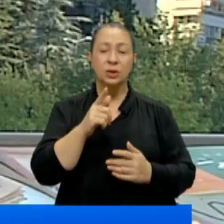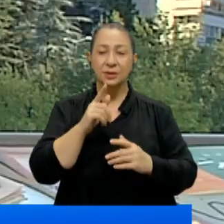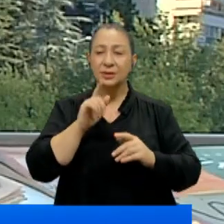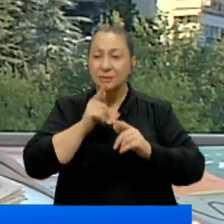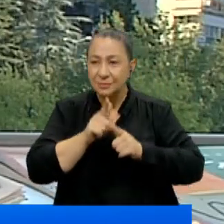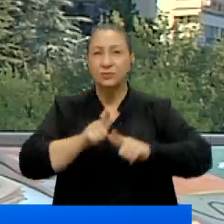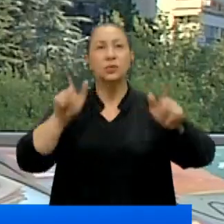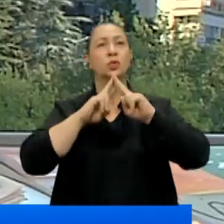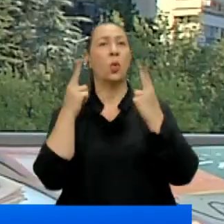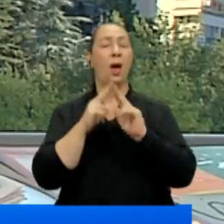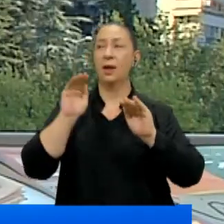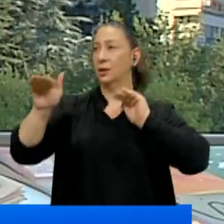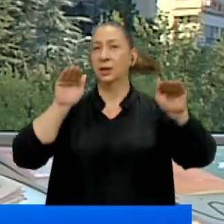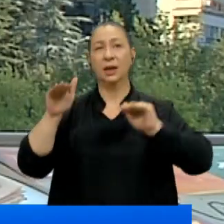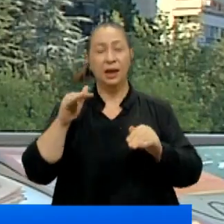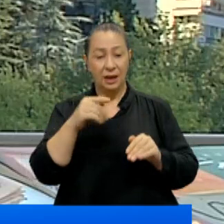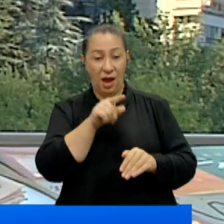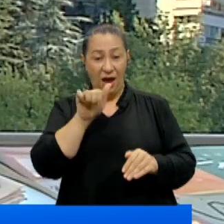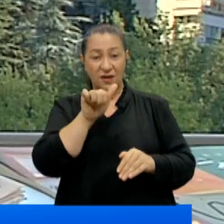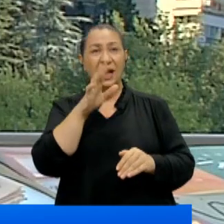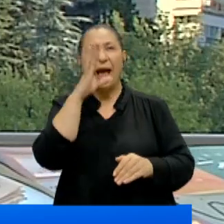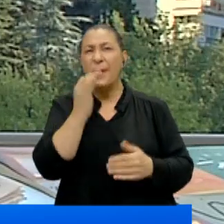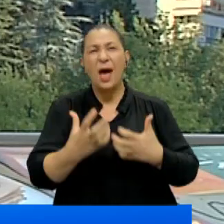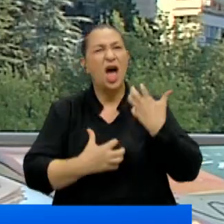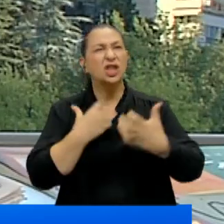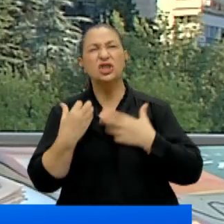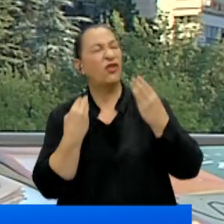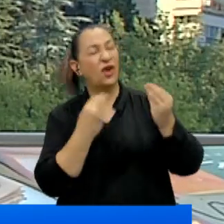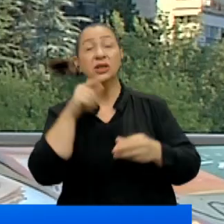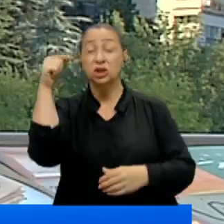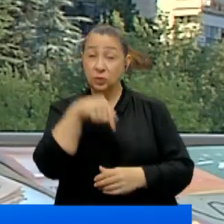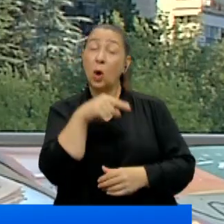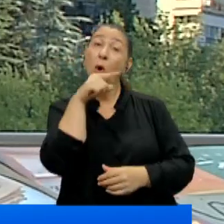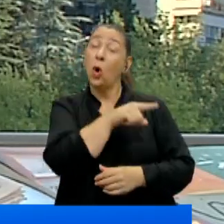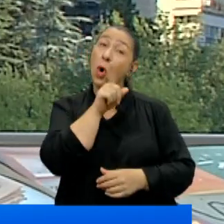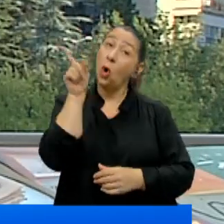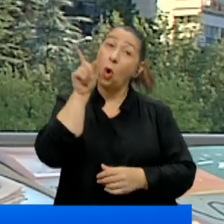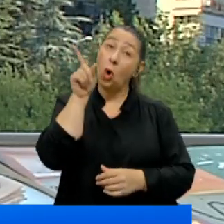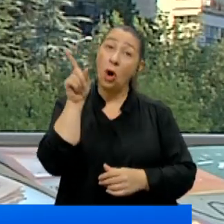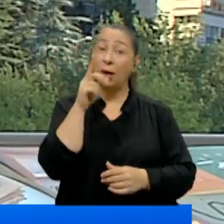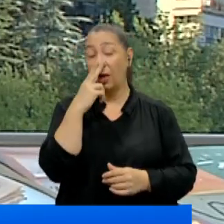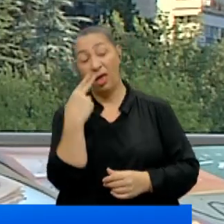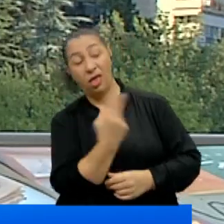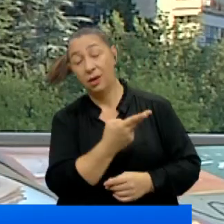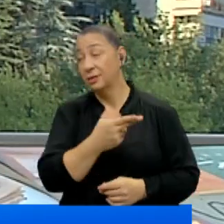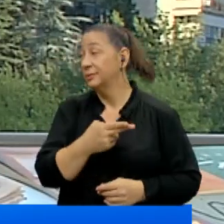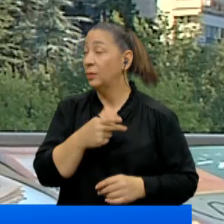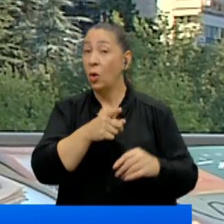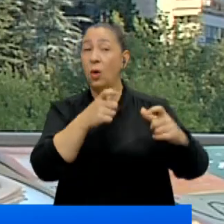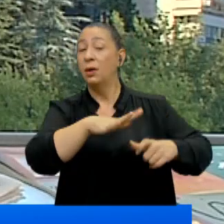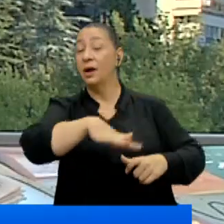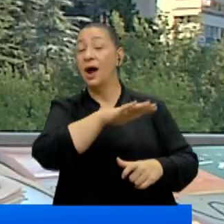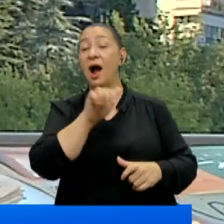bütün dünyaya yapıyor. Kendi ülkelerinde kim acıyı yaşattıysa şimdi o ülkeler sırtlarını dönüp bu